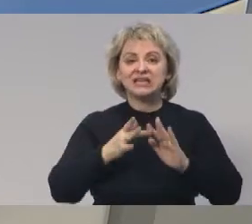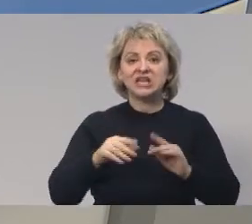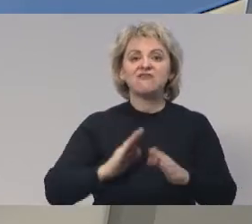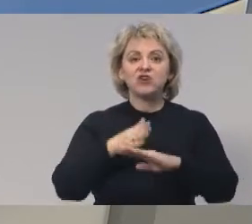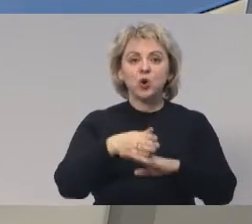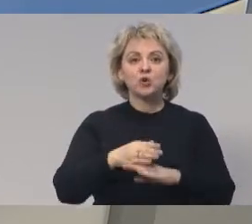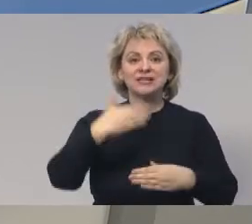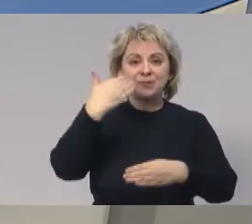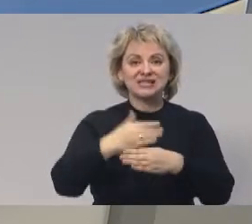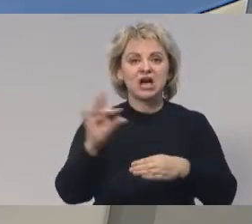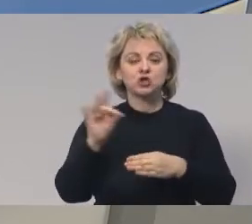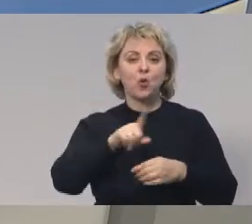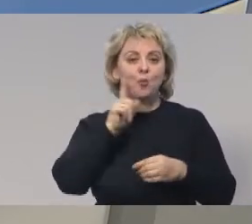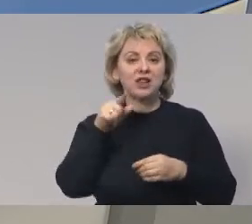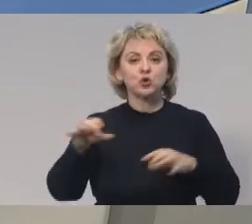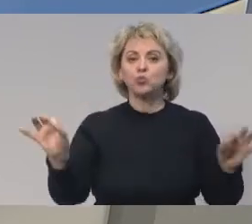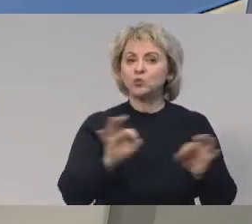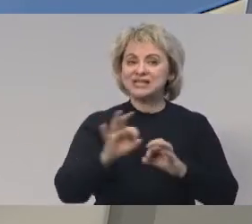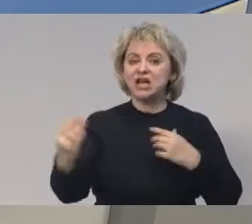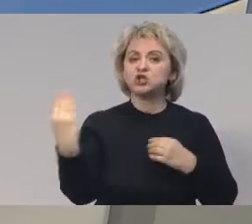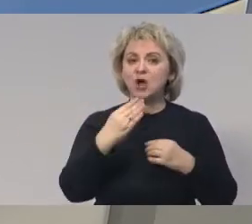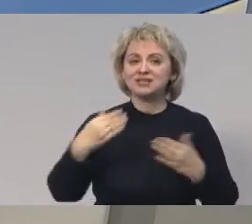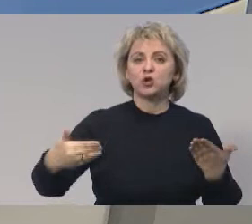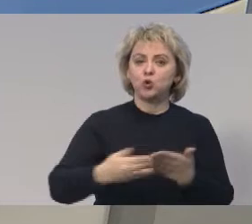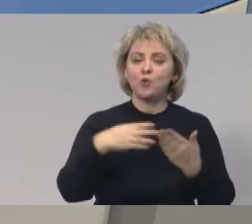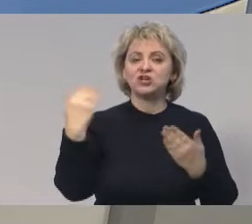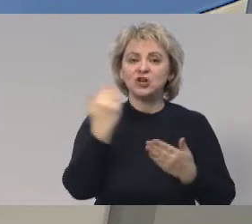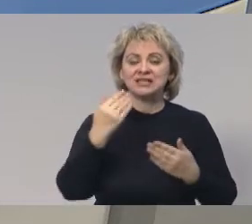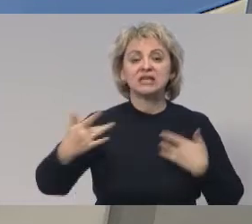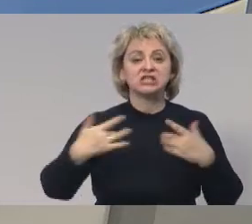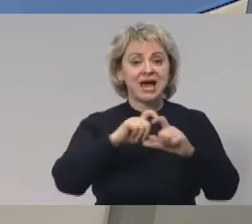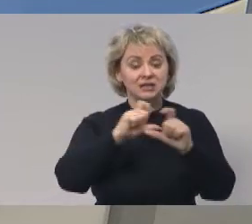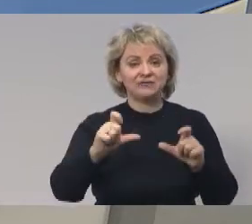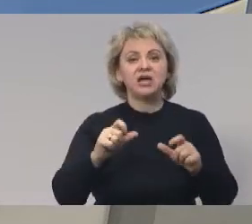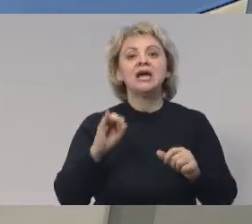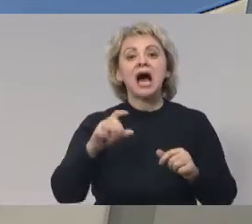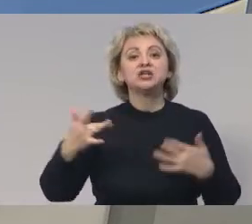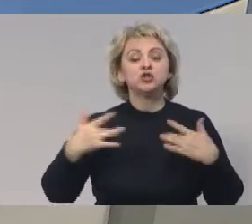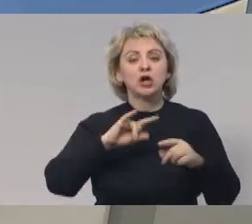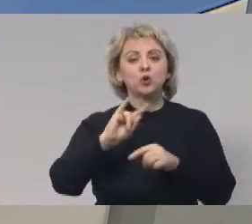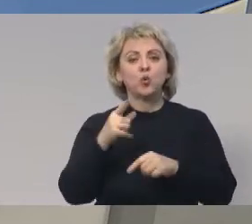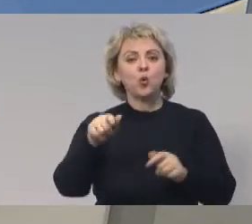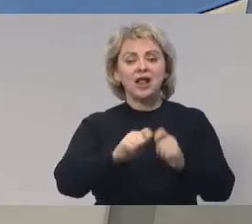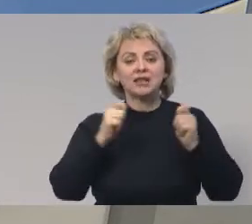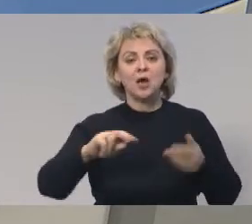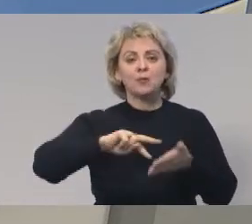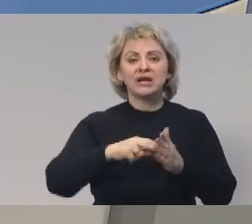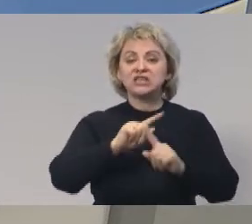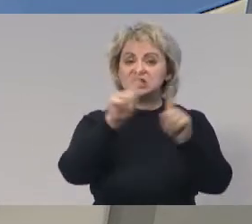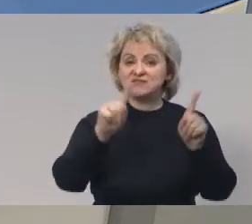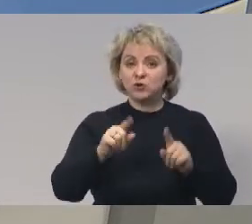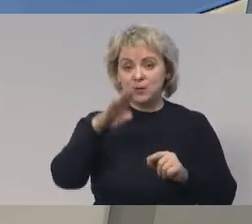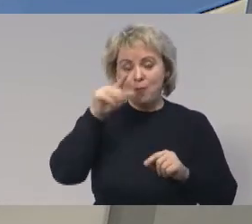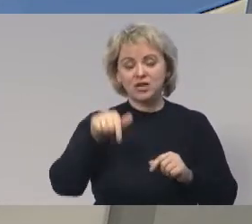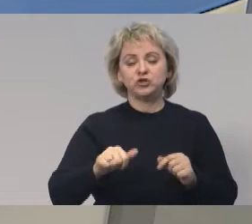интернета выходят постановки ростовских молодежного и музыкального, шахтинского и новошахтинского театров. А театр «Кукол» открыл проект